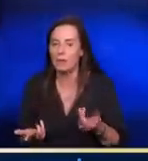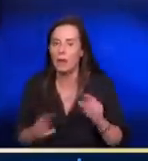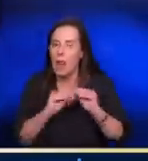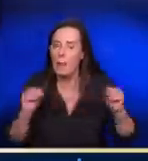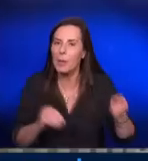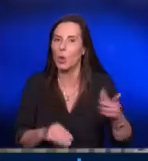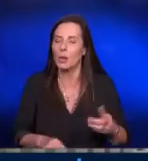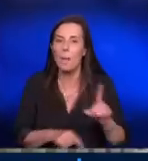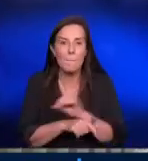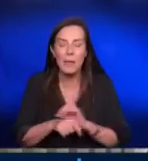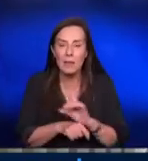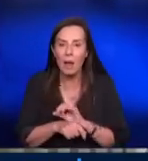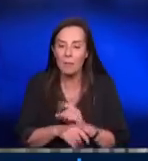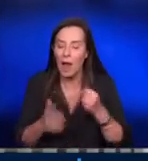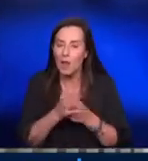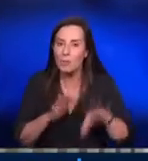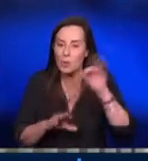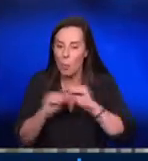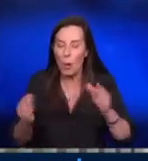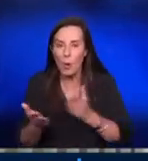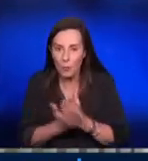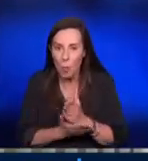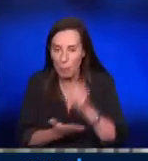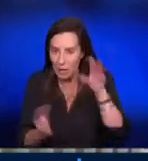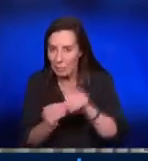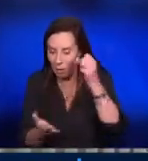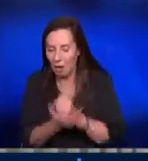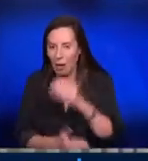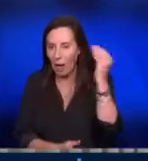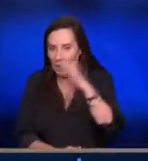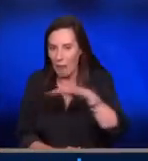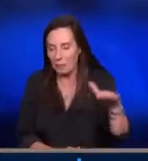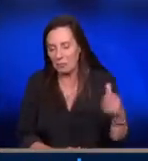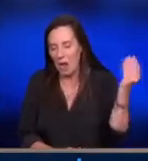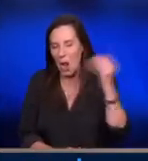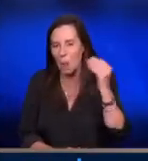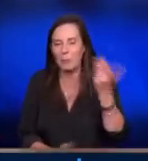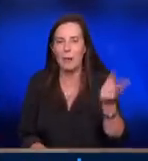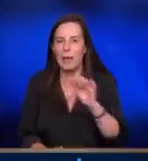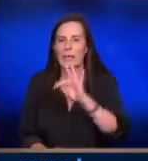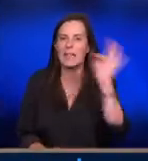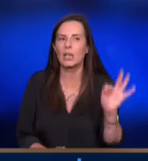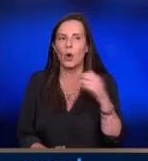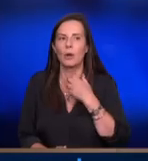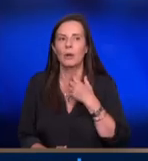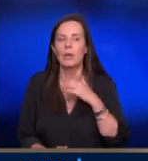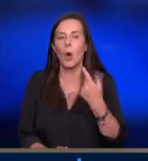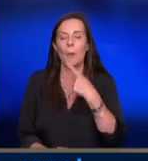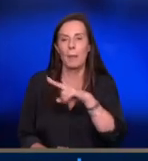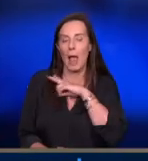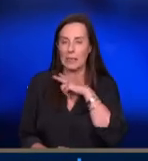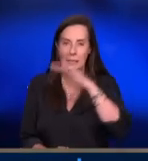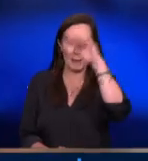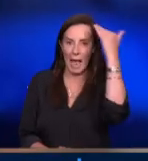לליווי. ובינתיים, עד שיהיו מורים קבועים ומוסמכים, התלמידים לומדים מטיקטוק. איך אומרים באנגלית